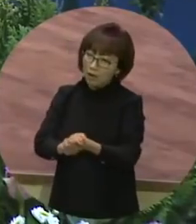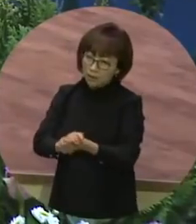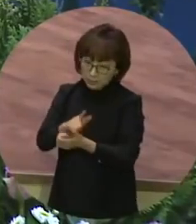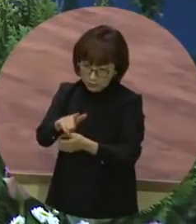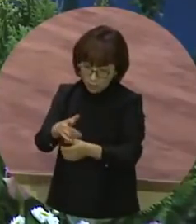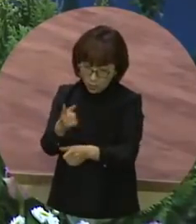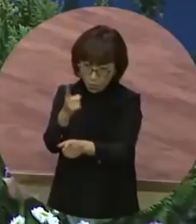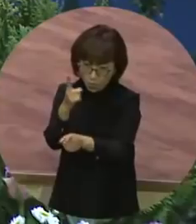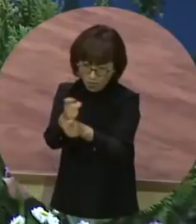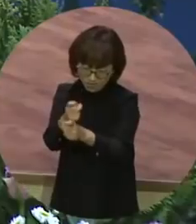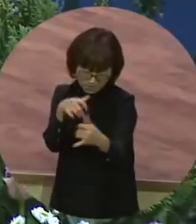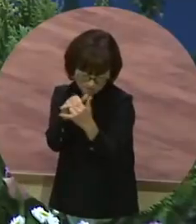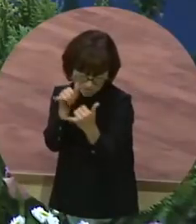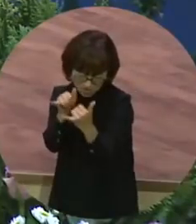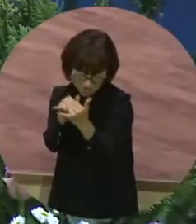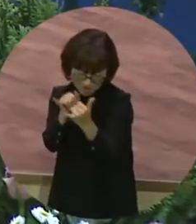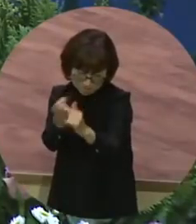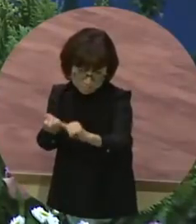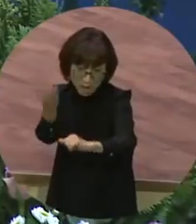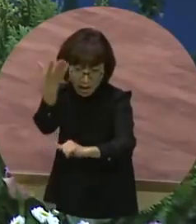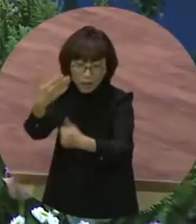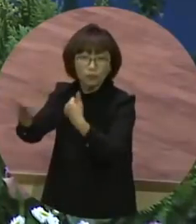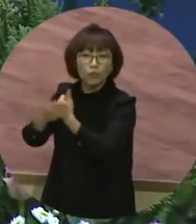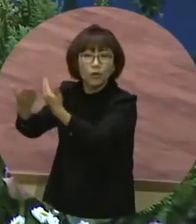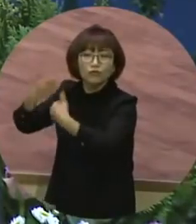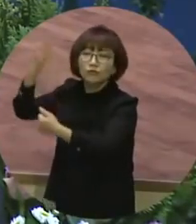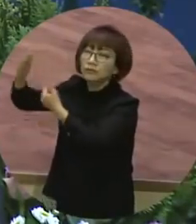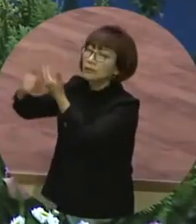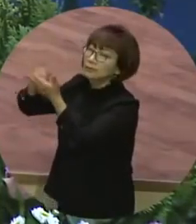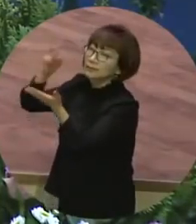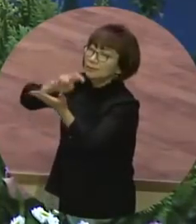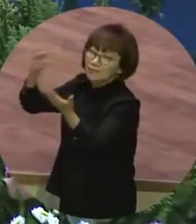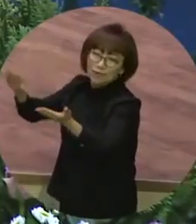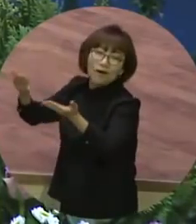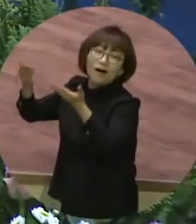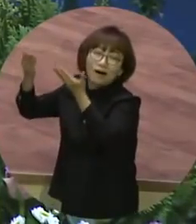높으신 하나님을 찬송할 지로다.